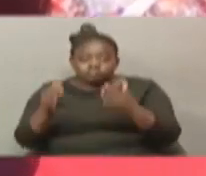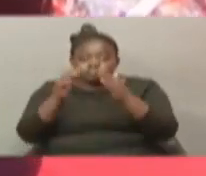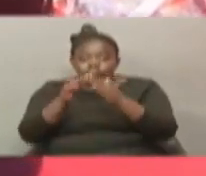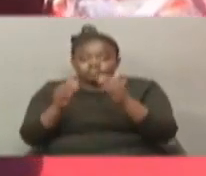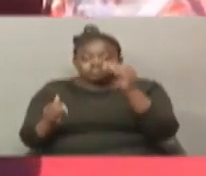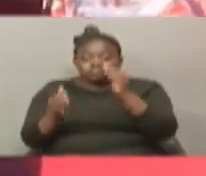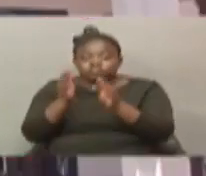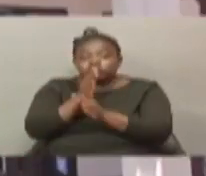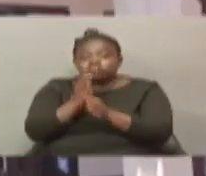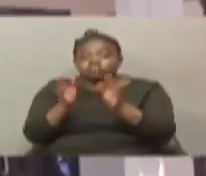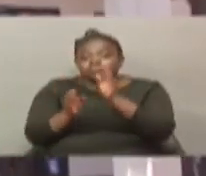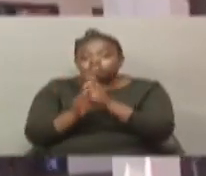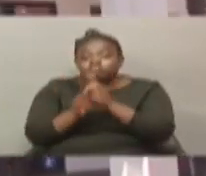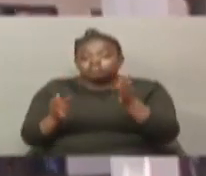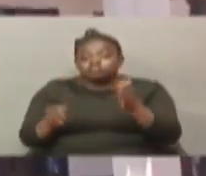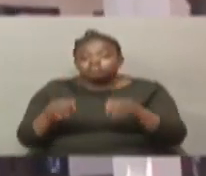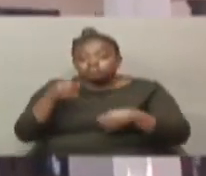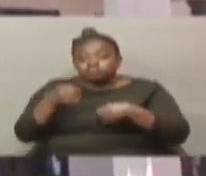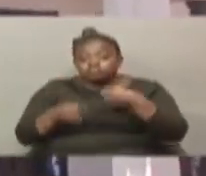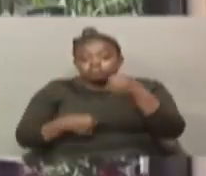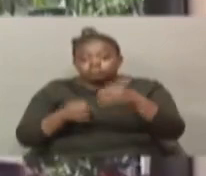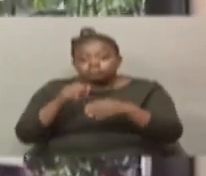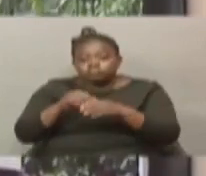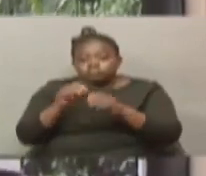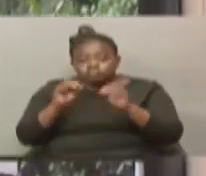gy'abadde azimbye tagyeyagaliddeemu.